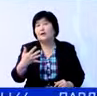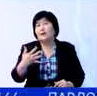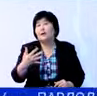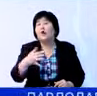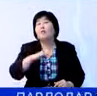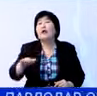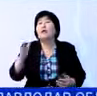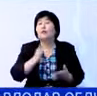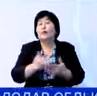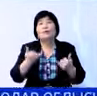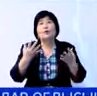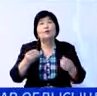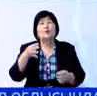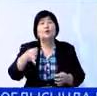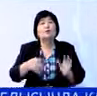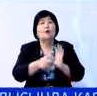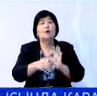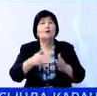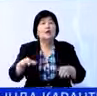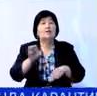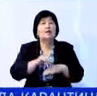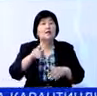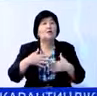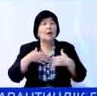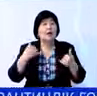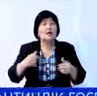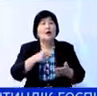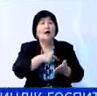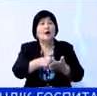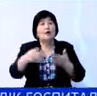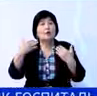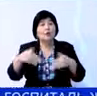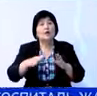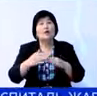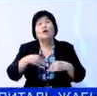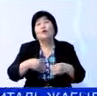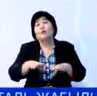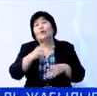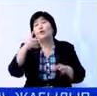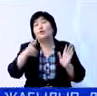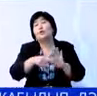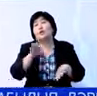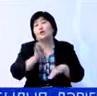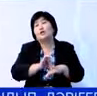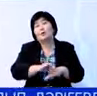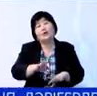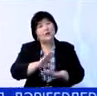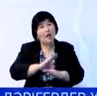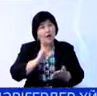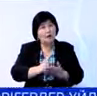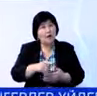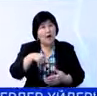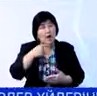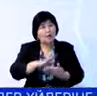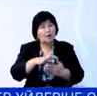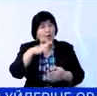Олардың арасында 355 бала бар. Бүгінгі дейін 4600-ден астам науқас жазылып, ауруханадан шықса, өкінішке қарай 37 науқас қайтыс болды. Атап өтетін